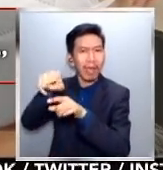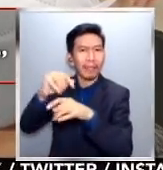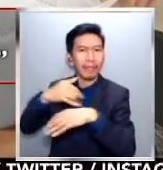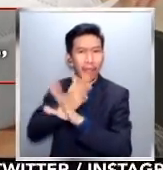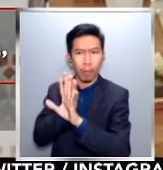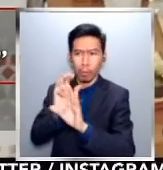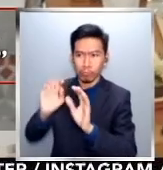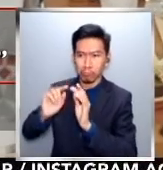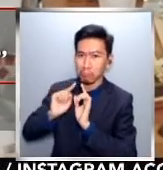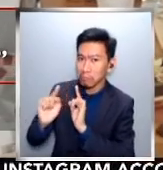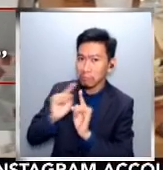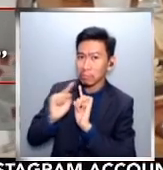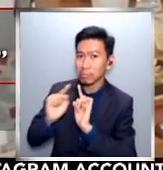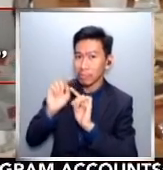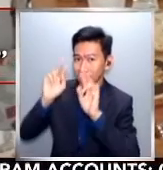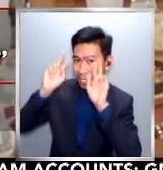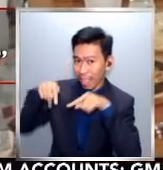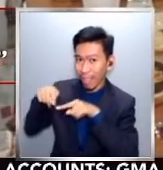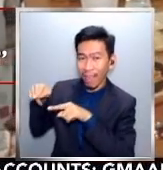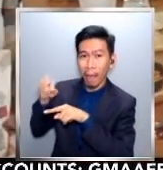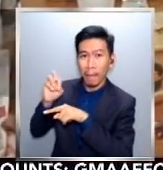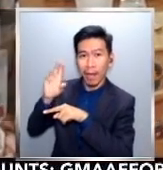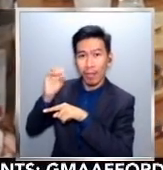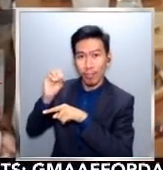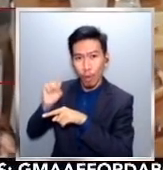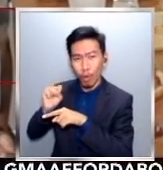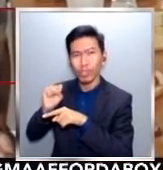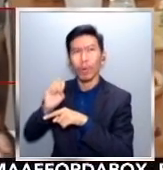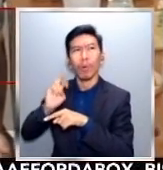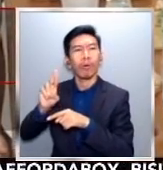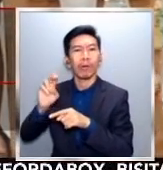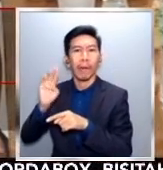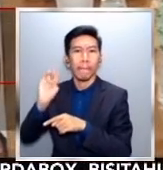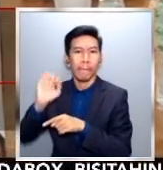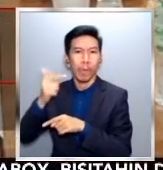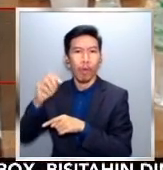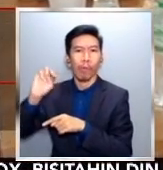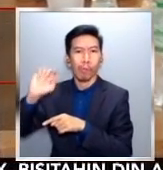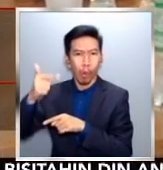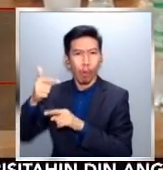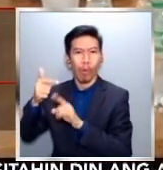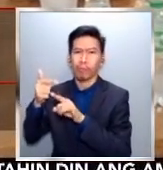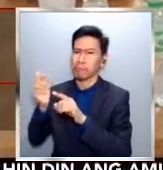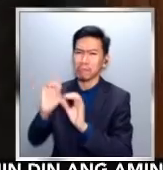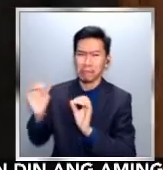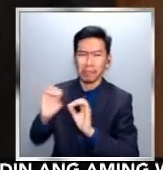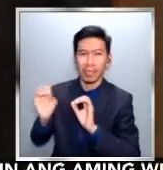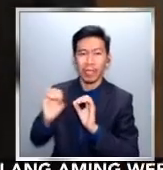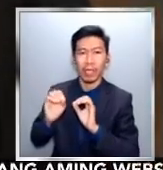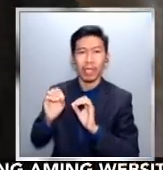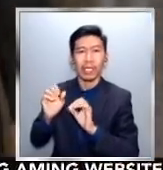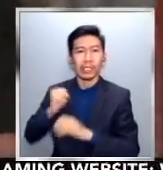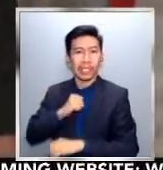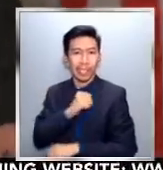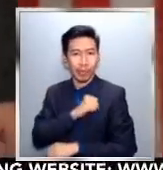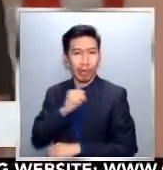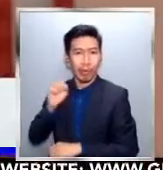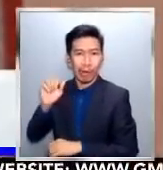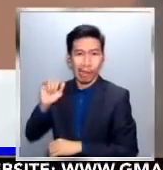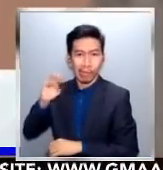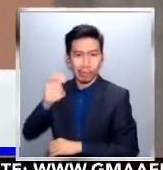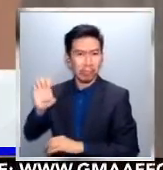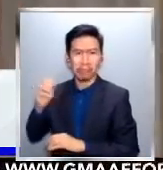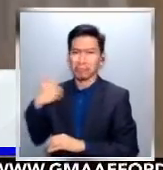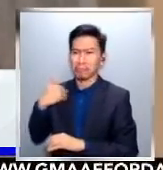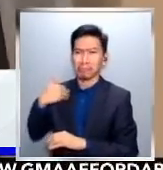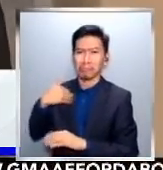Senador Marcos o dating Senador Bongbong Marcos. Hindi pa rin ulit pumupunta si Senador Marcos sa Davao. Wala namang komento si Mayor Sara